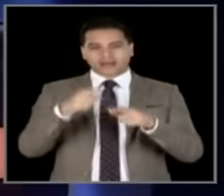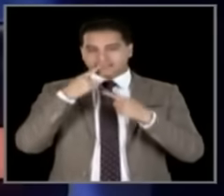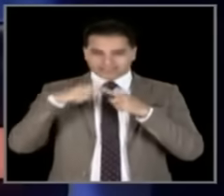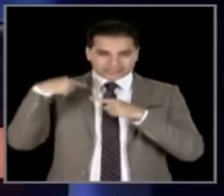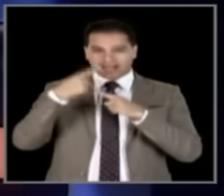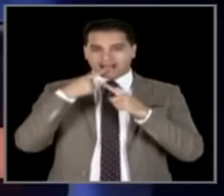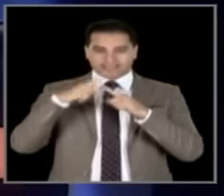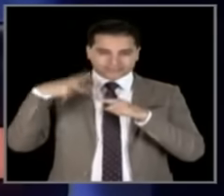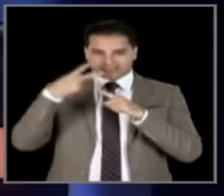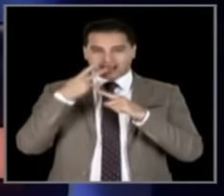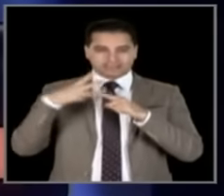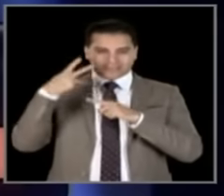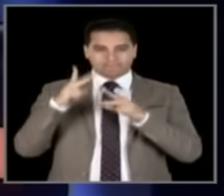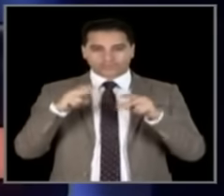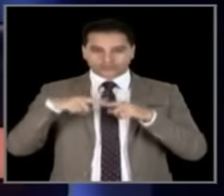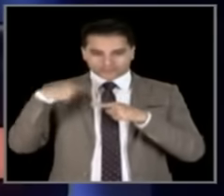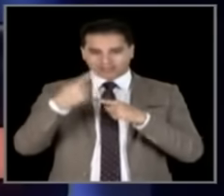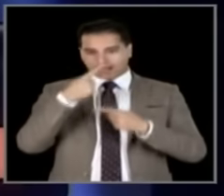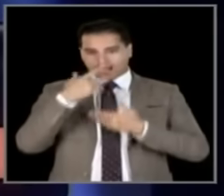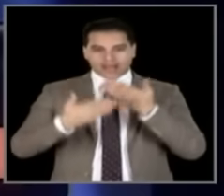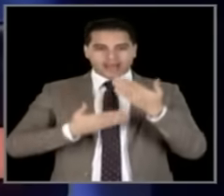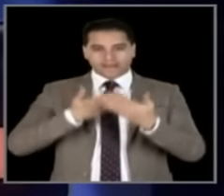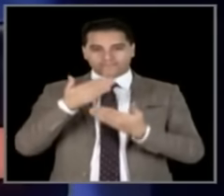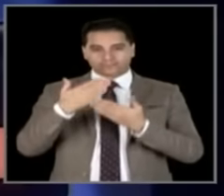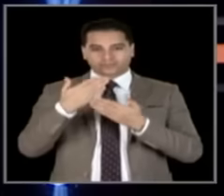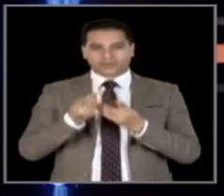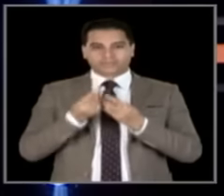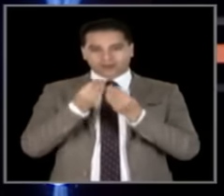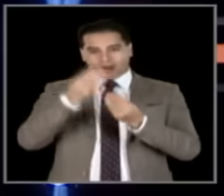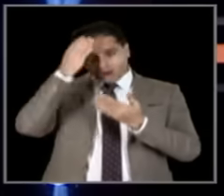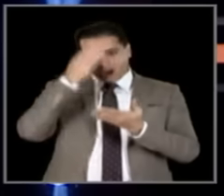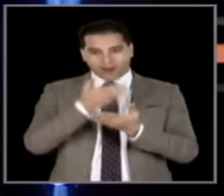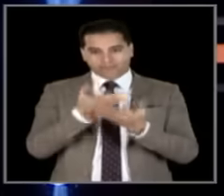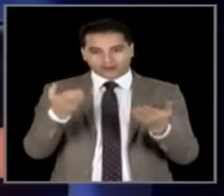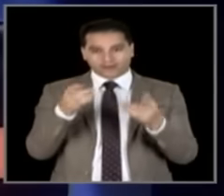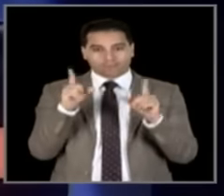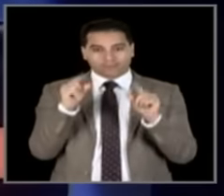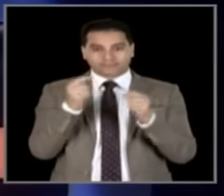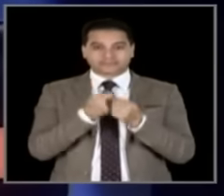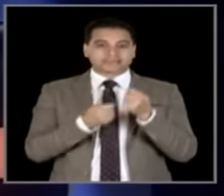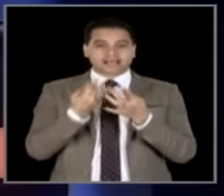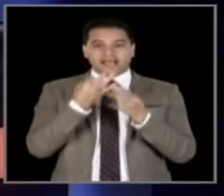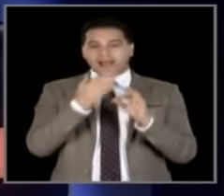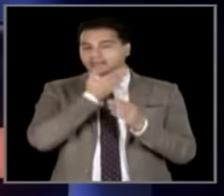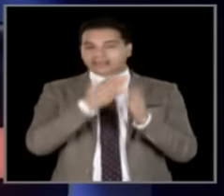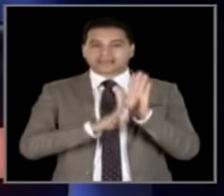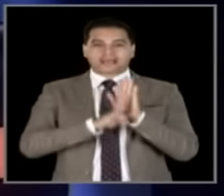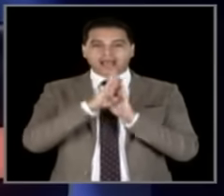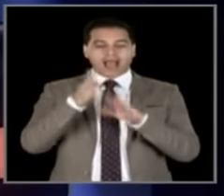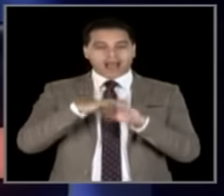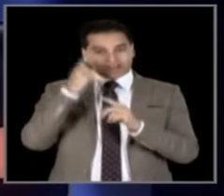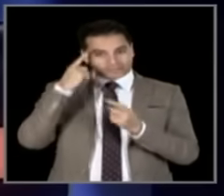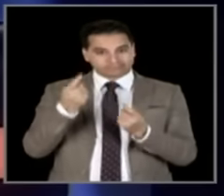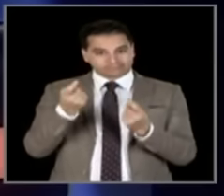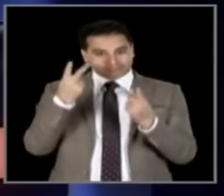عام وموسم تلو الآخر، يقدم العباقرة نموذجاً متكاملاً للنجاح والابتكار